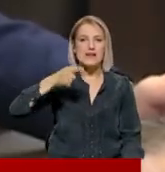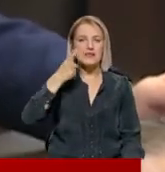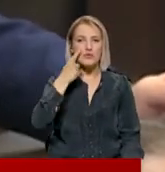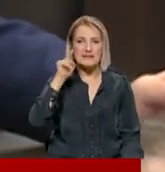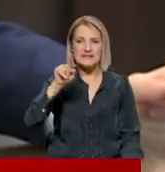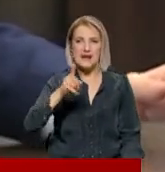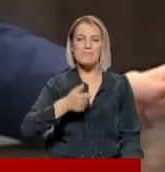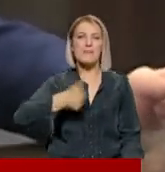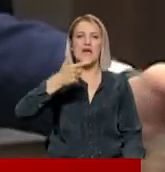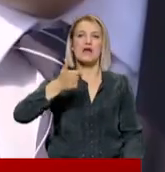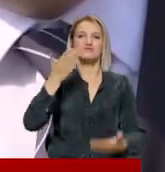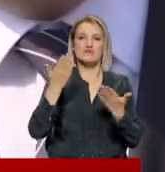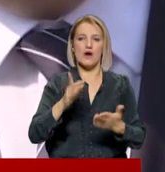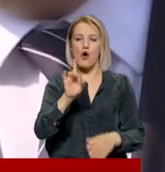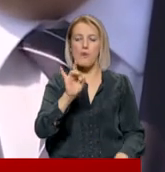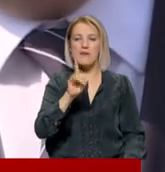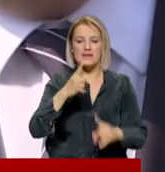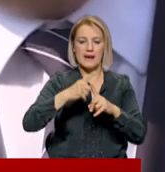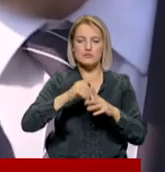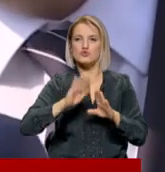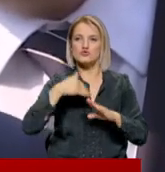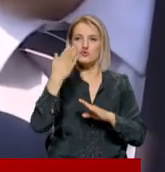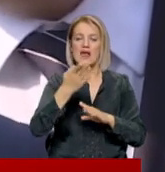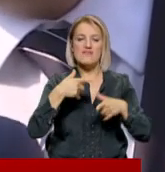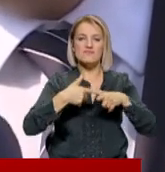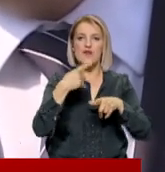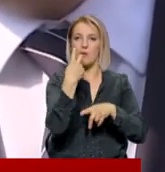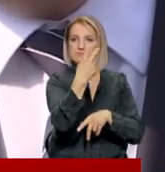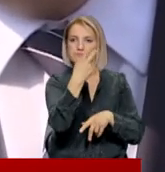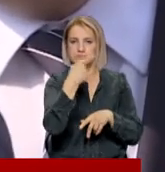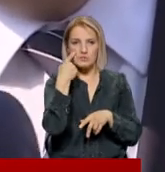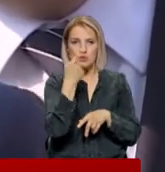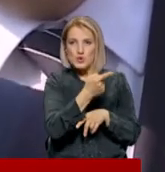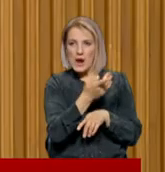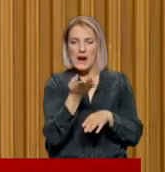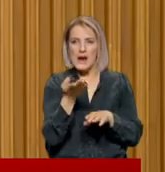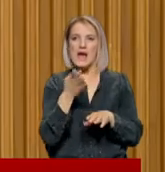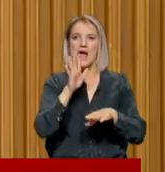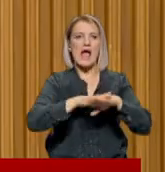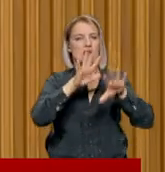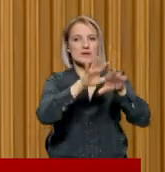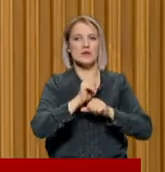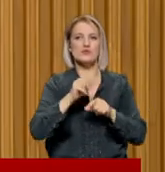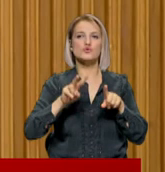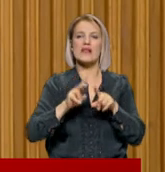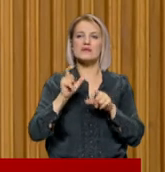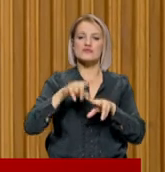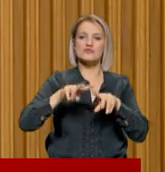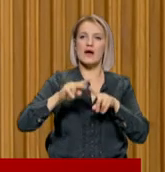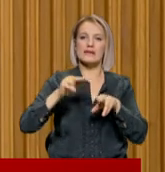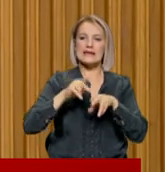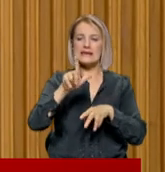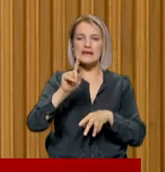Yardımcısı 15 Temmuz sonrası fetö'ye ait kurumları el konulurken TMSF den de sorumlu isimli Nurettin Canikli bir